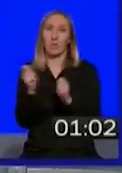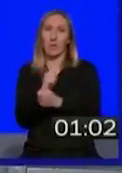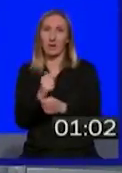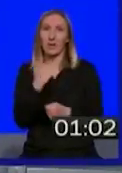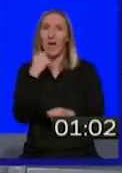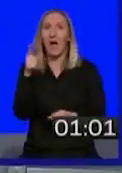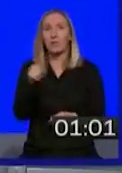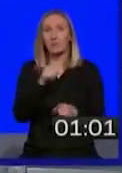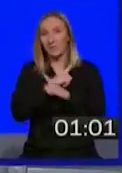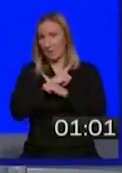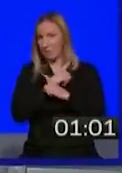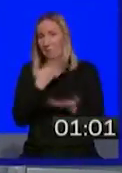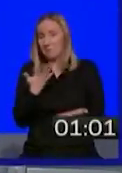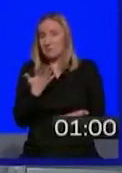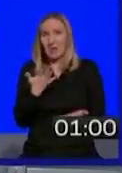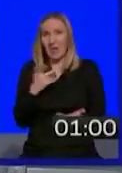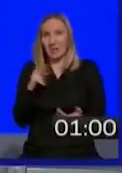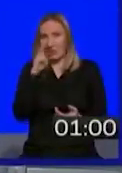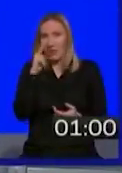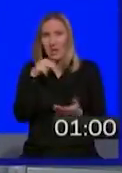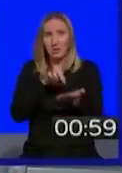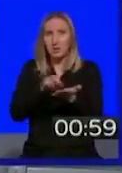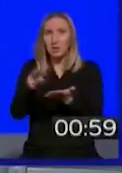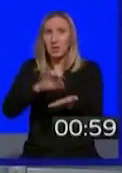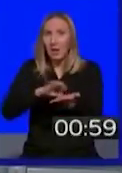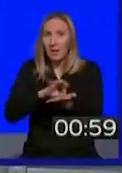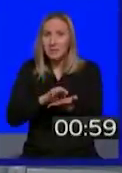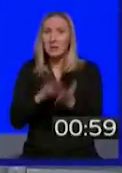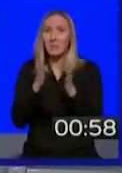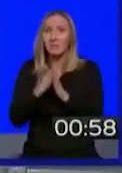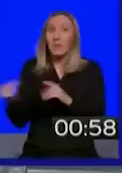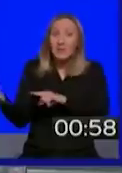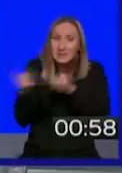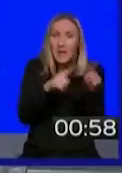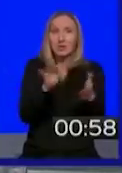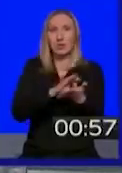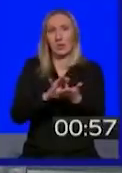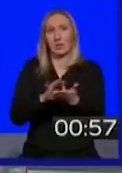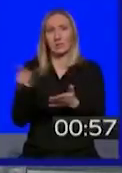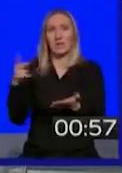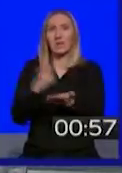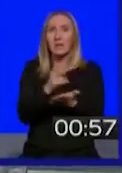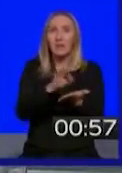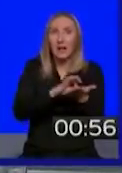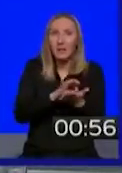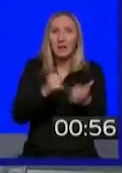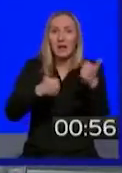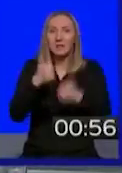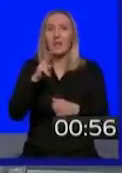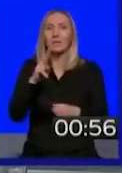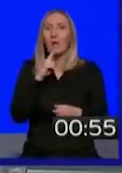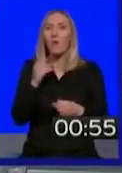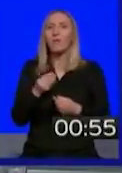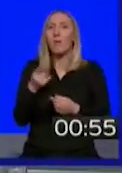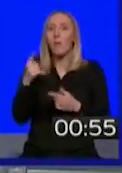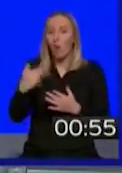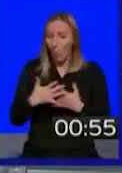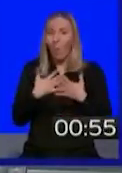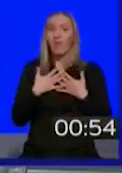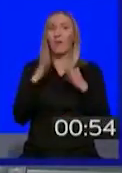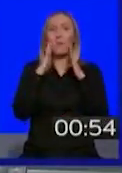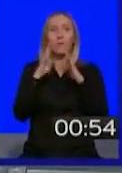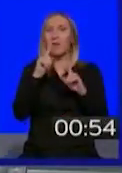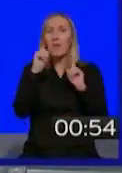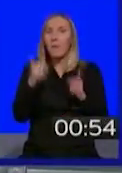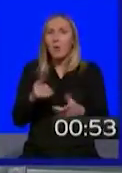Ako ste apstinenti, a veliki broj vas jesu apstinenti, izađite na izbore i glasajte za kandidata koji vam uliva poverenje. Ne